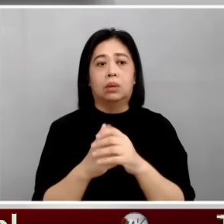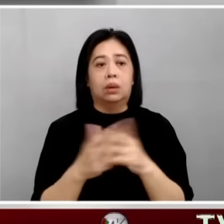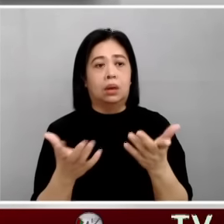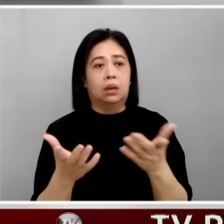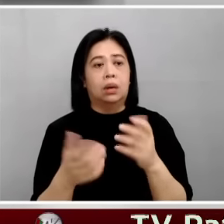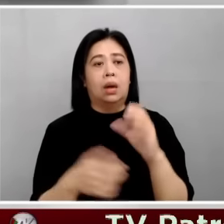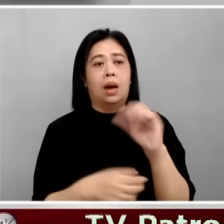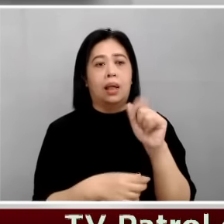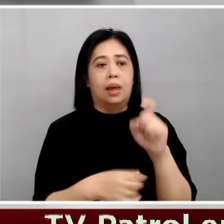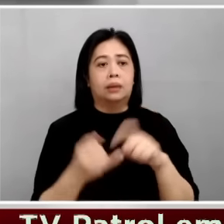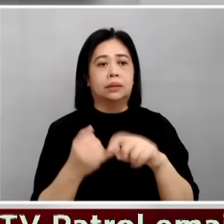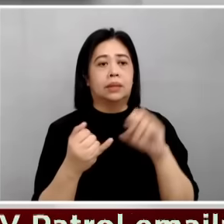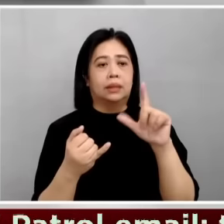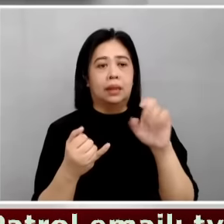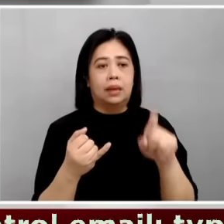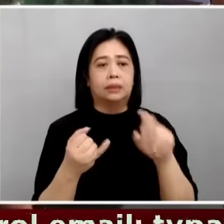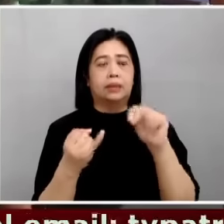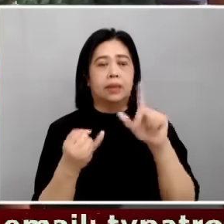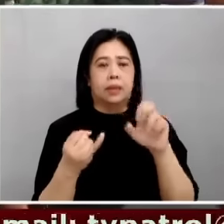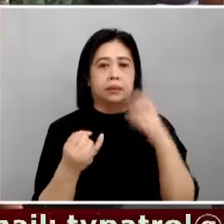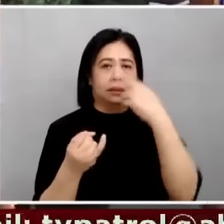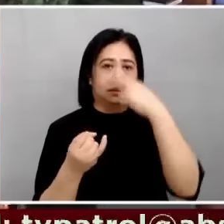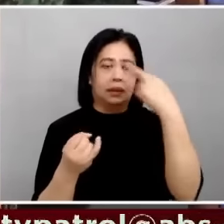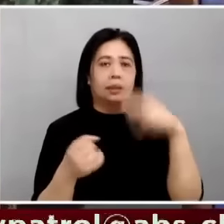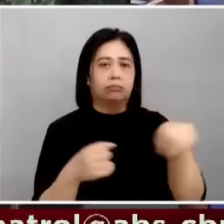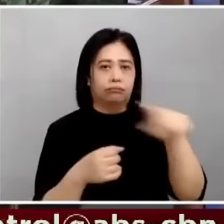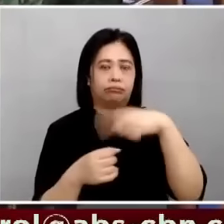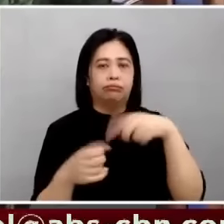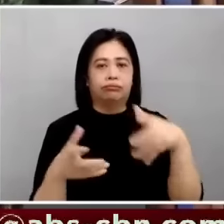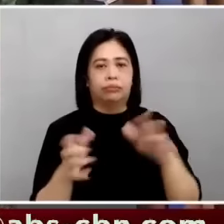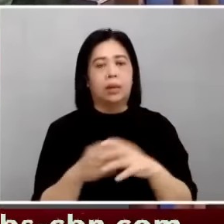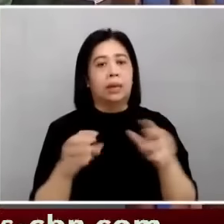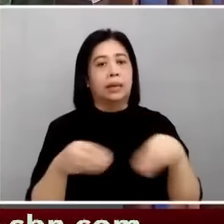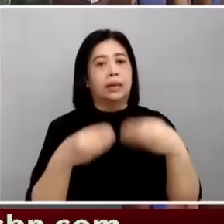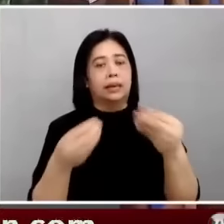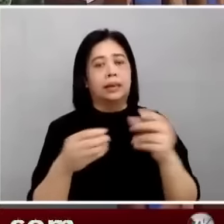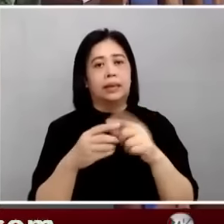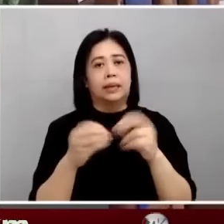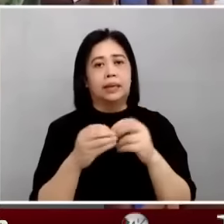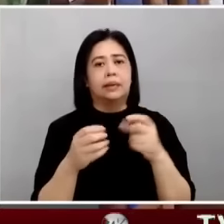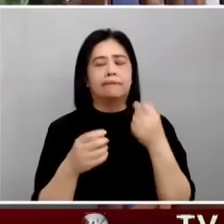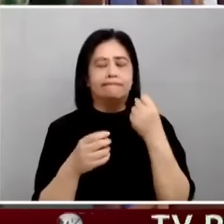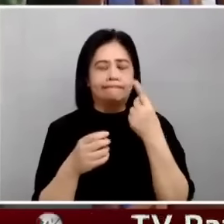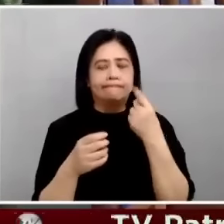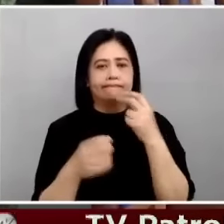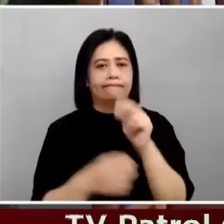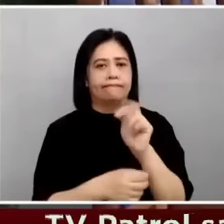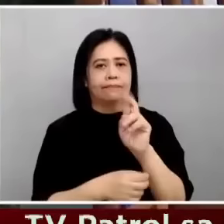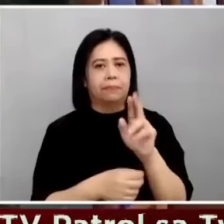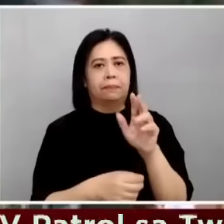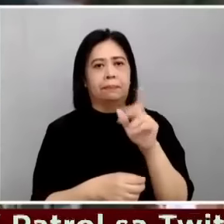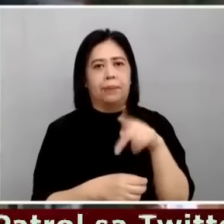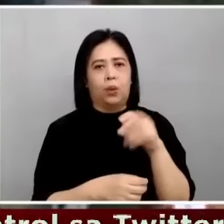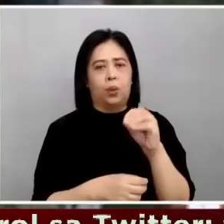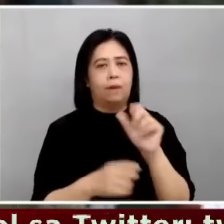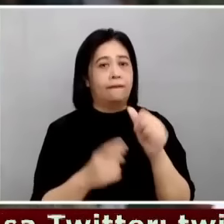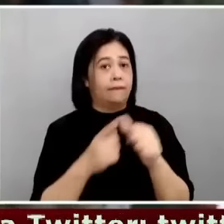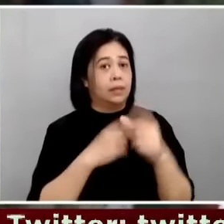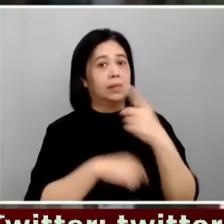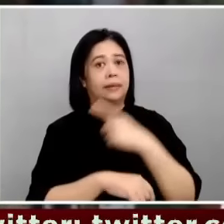SLEX, NLEX, Rizal. Magbibigay naman anya ng pangunawa ang NCRPO sa unang araw